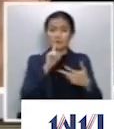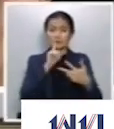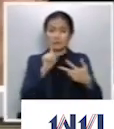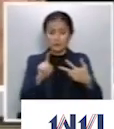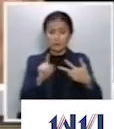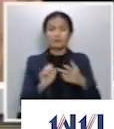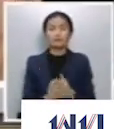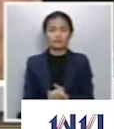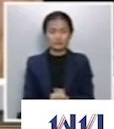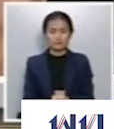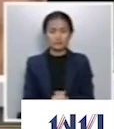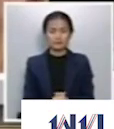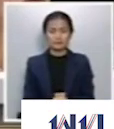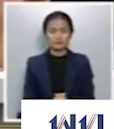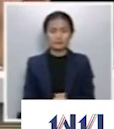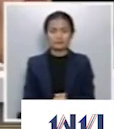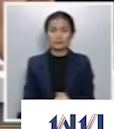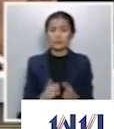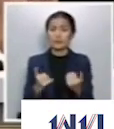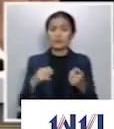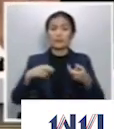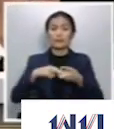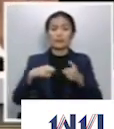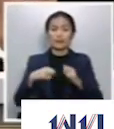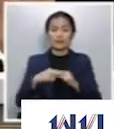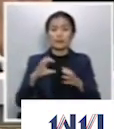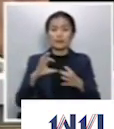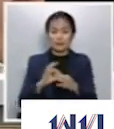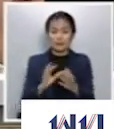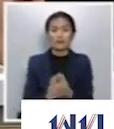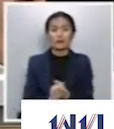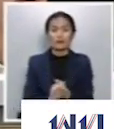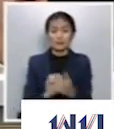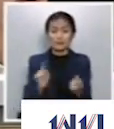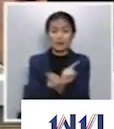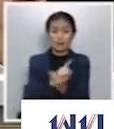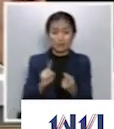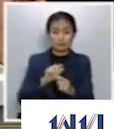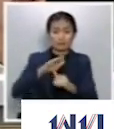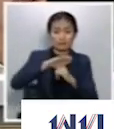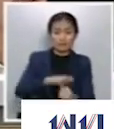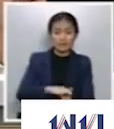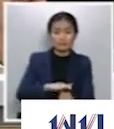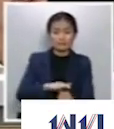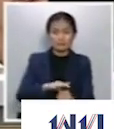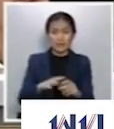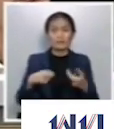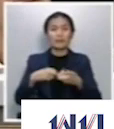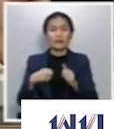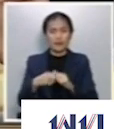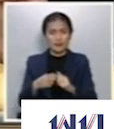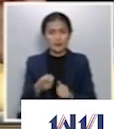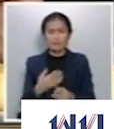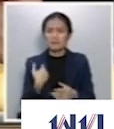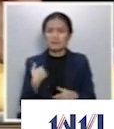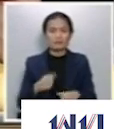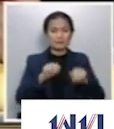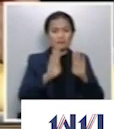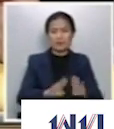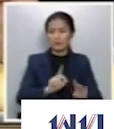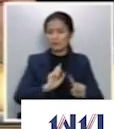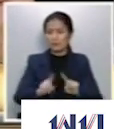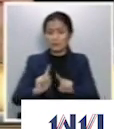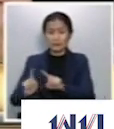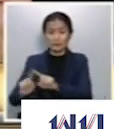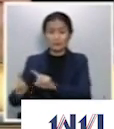คะปัญหาความรุนแรงในสังคมนั้นมันก็มีหลายรูปแบบหลายระดับ